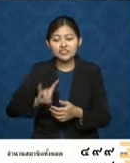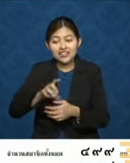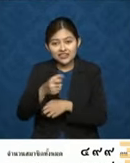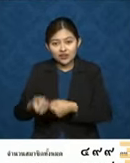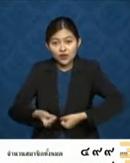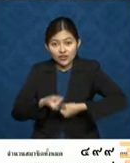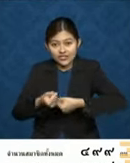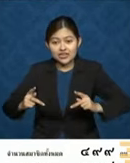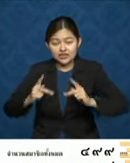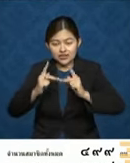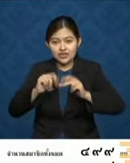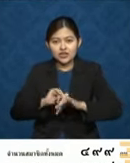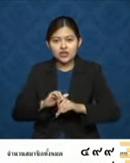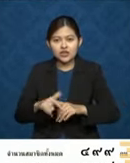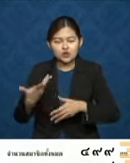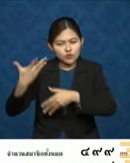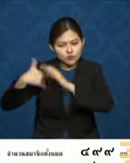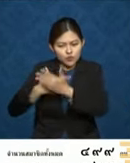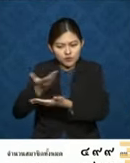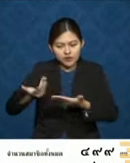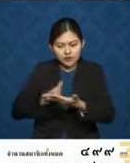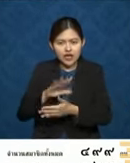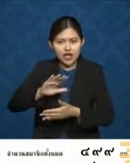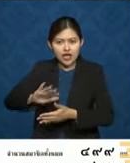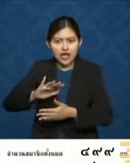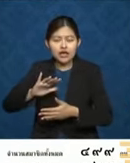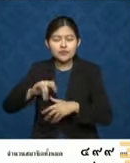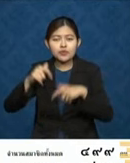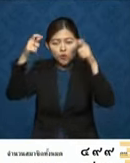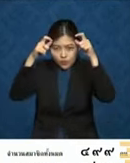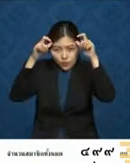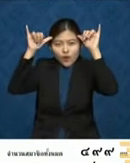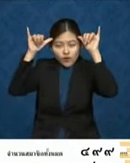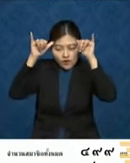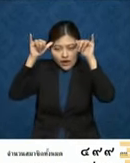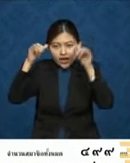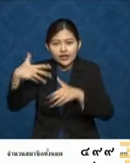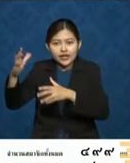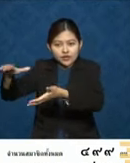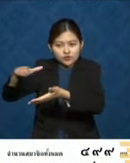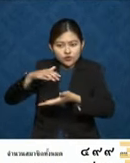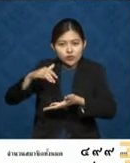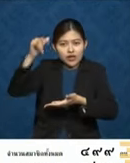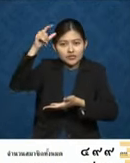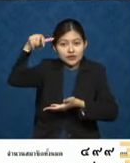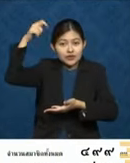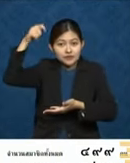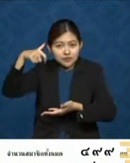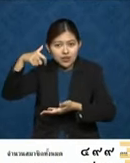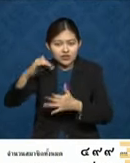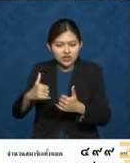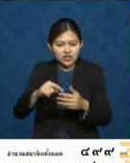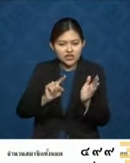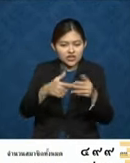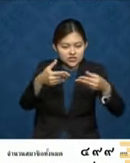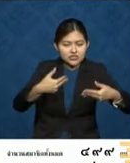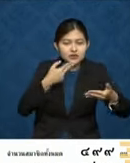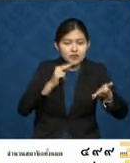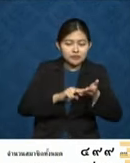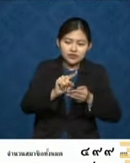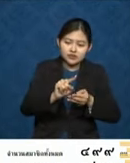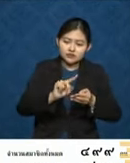คำสั่งการห้ามนำเข้าโคกระบือจากประเทศเมียนมาร์นะครับฉบับนี้เป็นฉบับที่ 4แล้วนะครับต่อ 3ต่อ